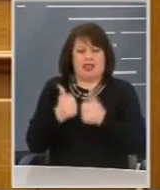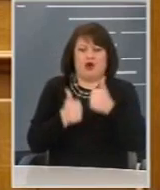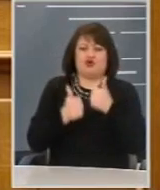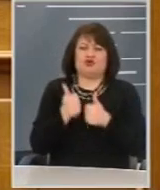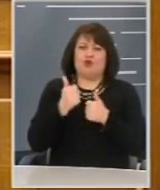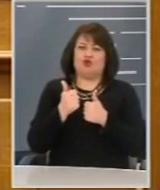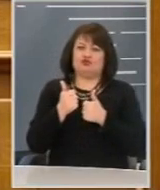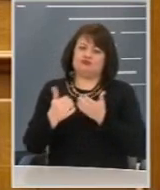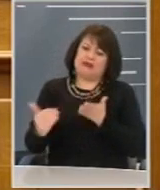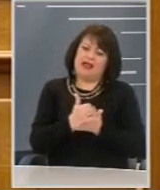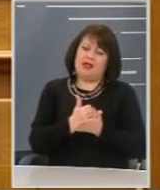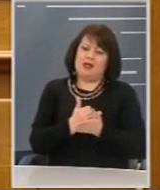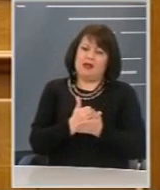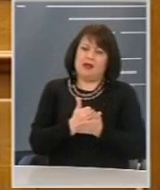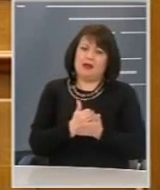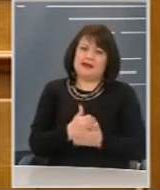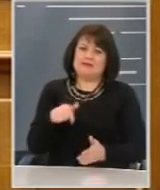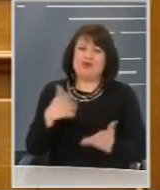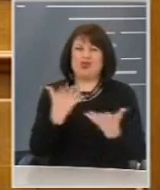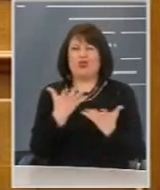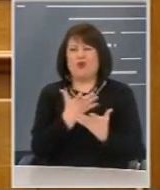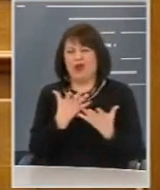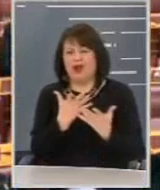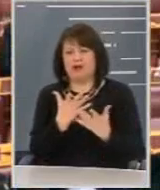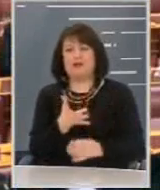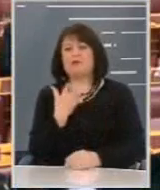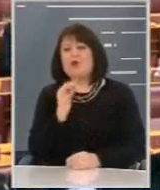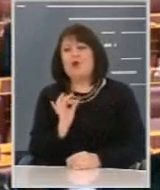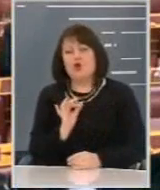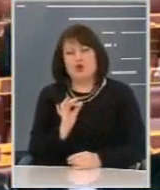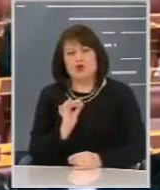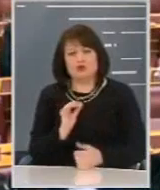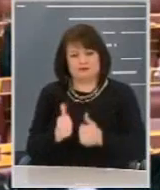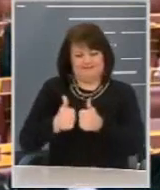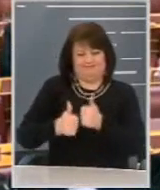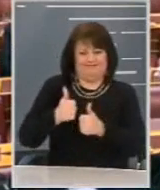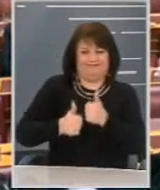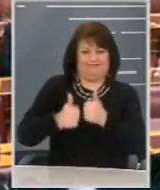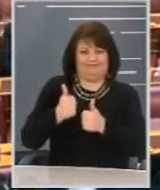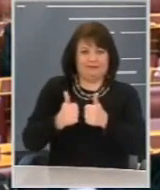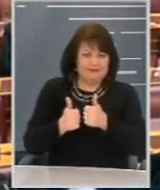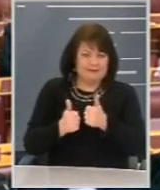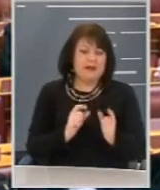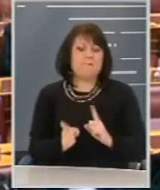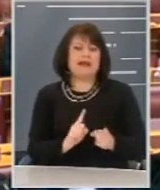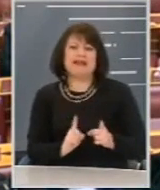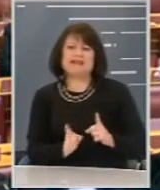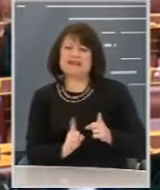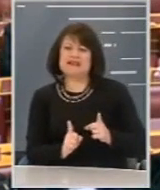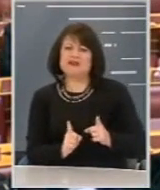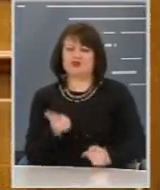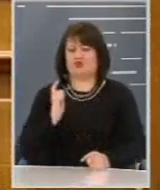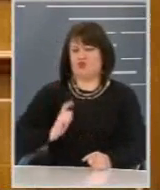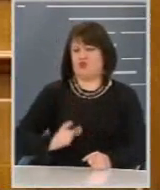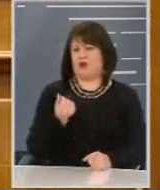ανταγωνισμός. Στον χώρο αυτό τα πράγματα είναι λίγο πιο γκρίζα. Διότι αυτοί οι οποίοι συναγωνίζονται σε αυτόν τον ανταγωνισμό είναι άνθρωποι οι οποίοι έχουν μεγάλη